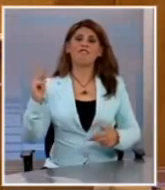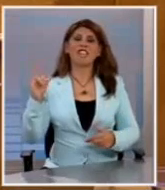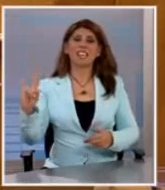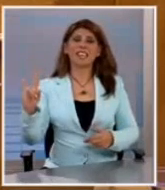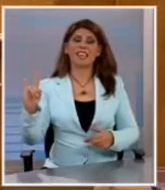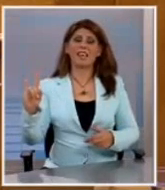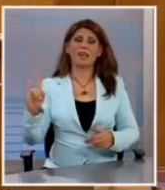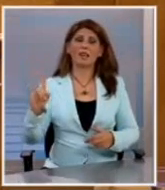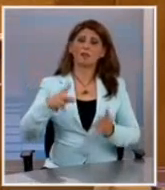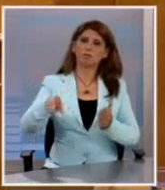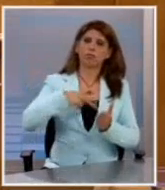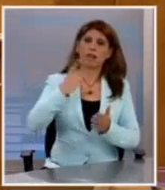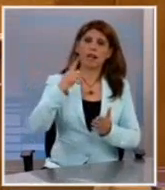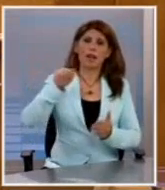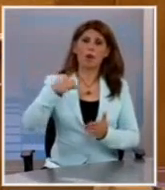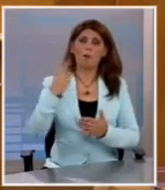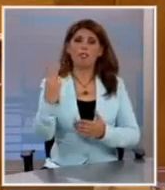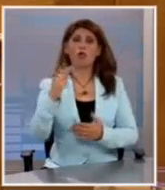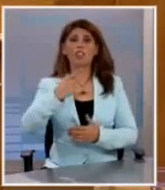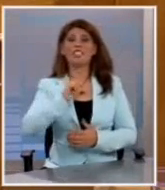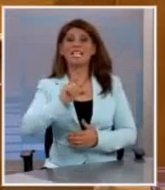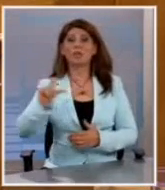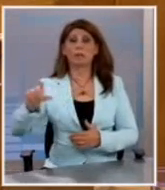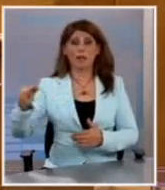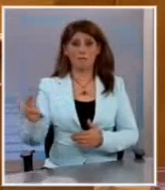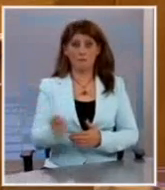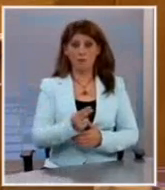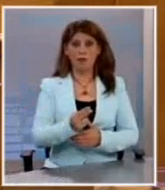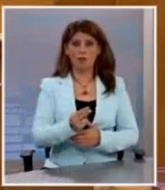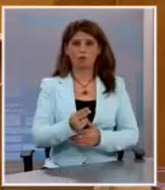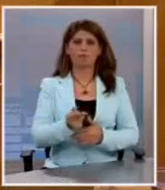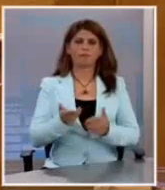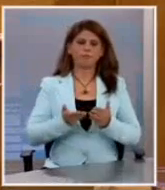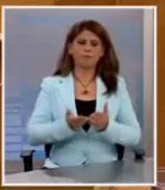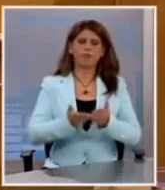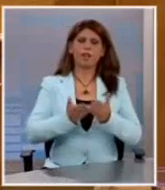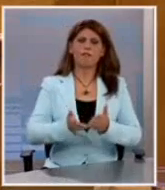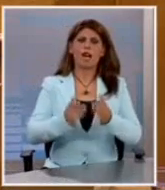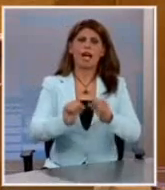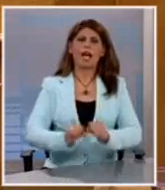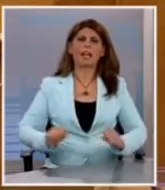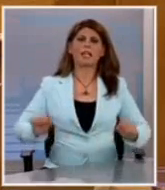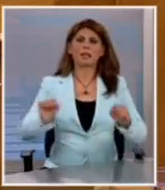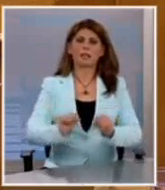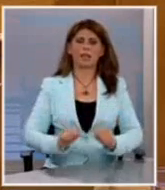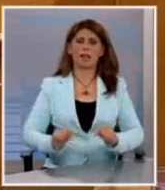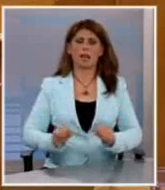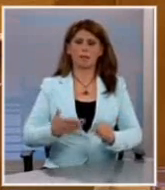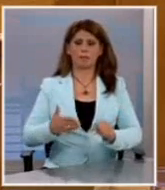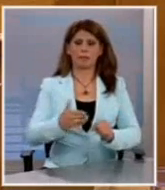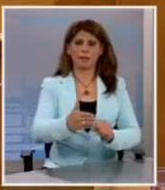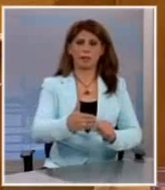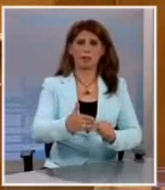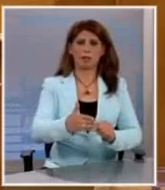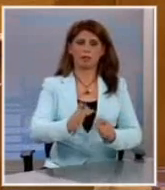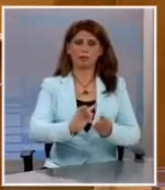πήρε 1,2 δισεκατομμύρια ευρώ για βάρκες ψαράδικες και τις μετέτρεψε σε